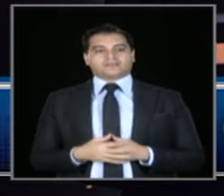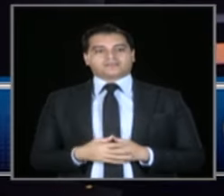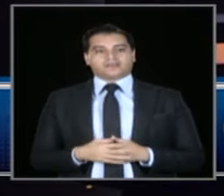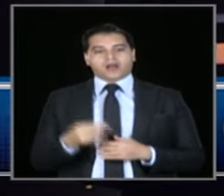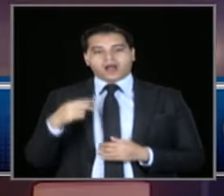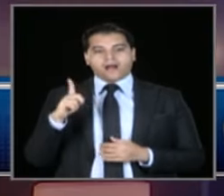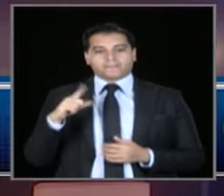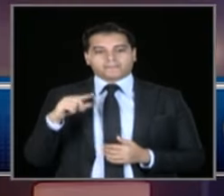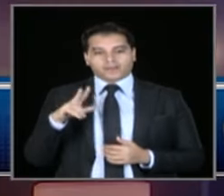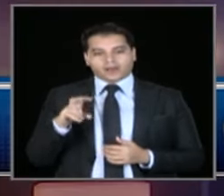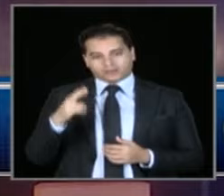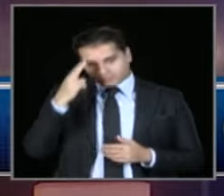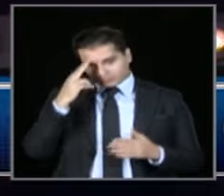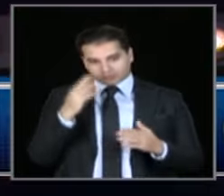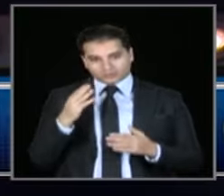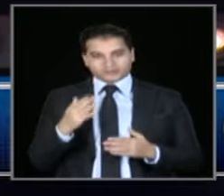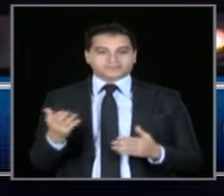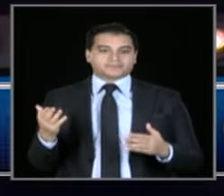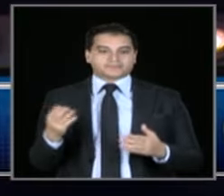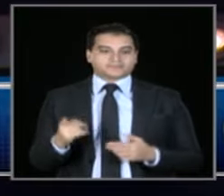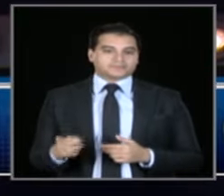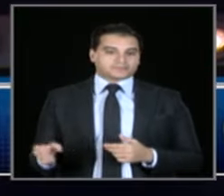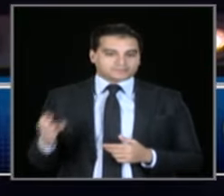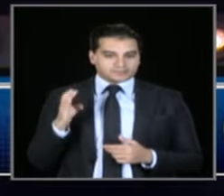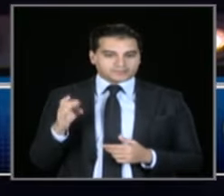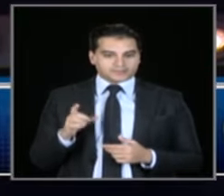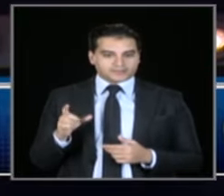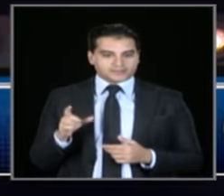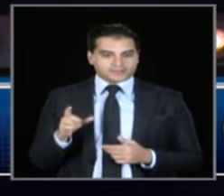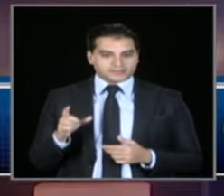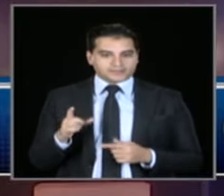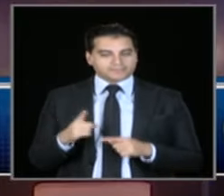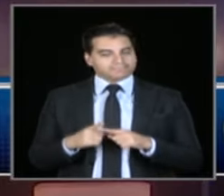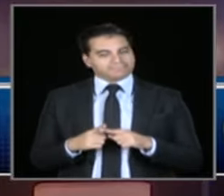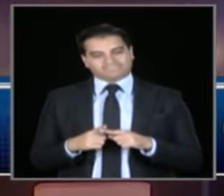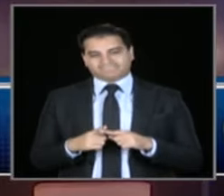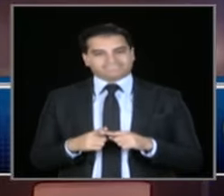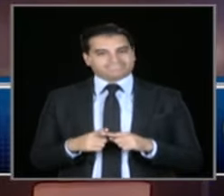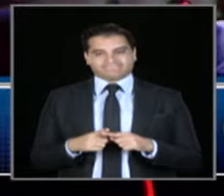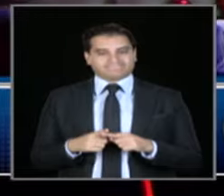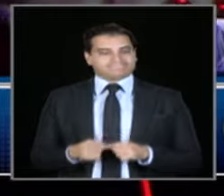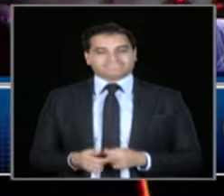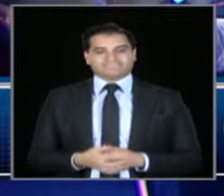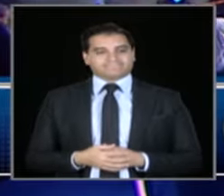عبد الله مدحت. السعودية. السعودية إجابة خاطئة.